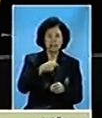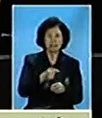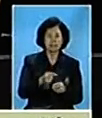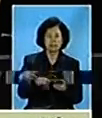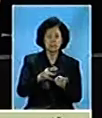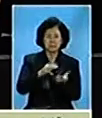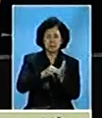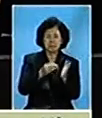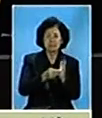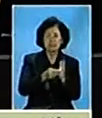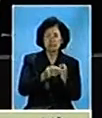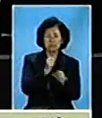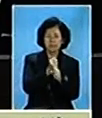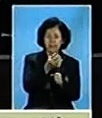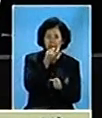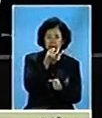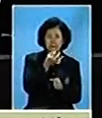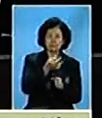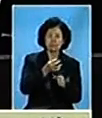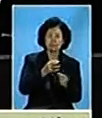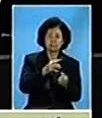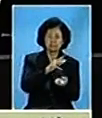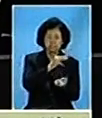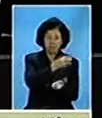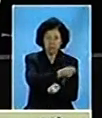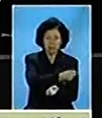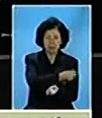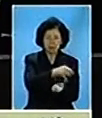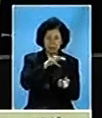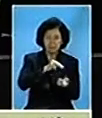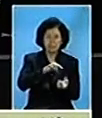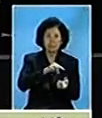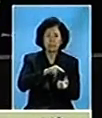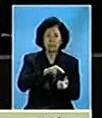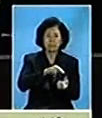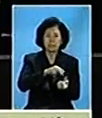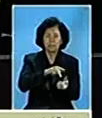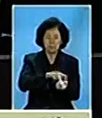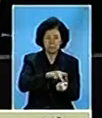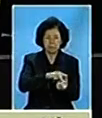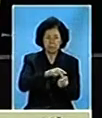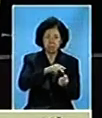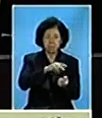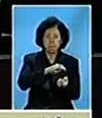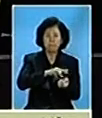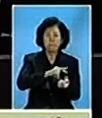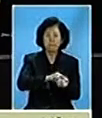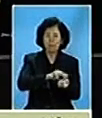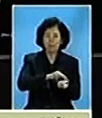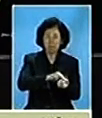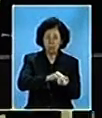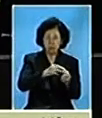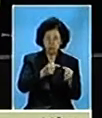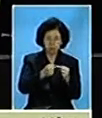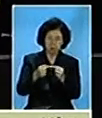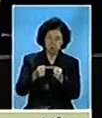ความถึงการประกอบวิชาชีพทางการแพทย์ ต่อท้ายนะว่าให้ต่อว่า